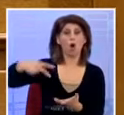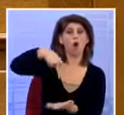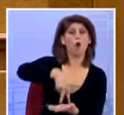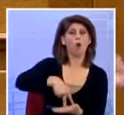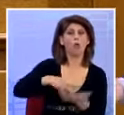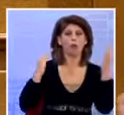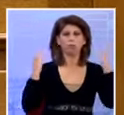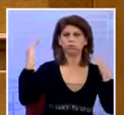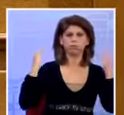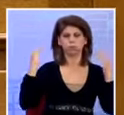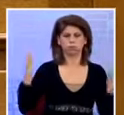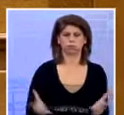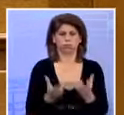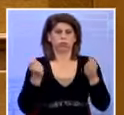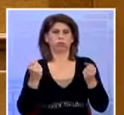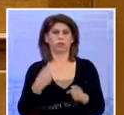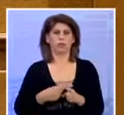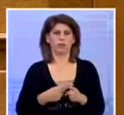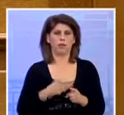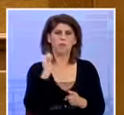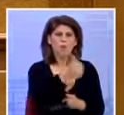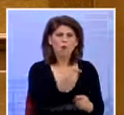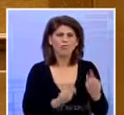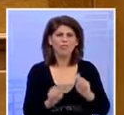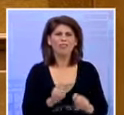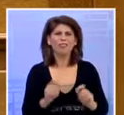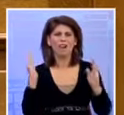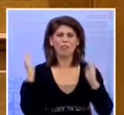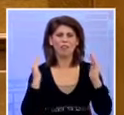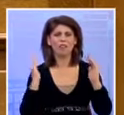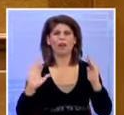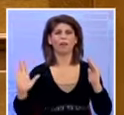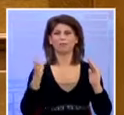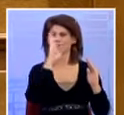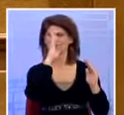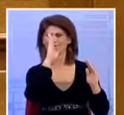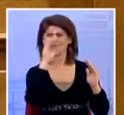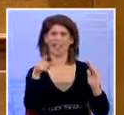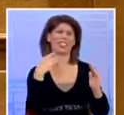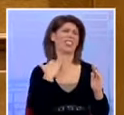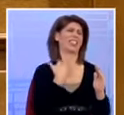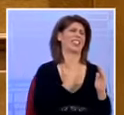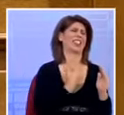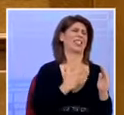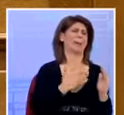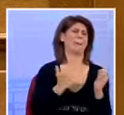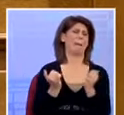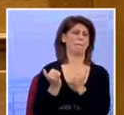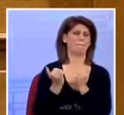αβεβαιότητα. Στο κάτω-κάτω εσείς οι ίδιοι δημιουργείτε. Και μην παριστάνετε, κύριε Τσίπρα, το θύμα